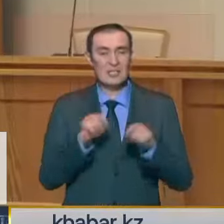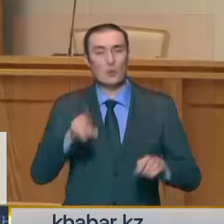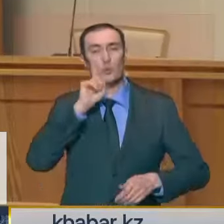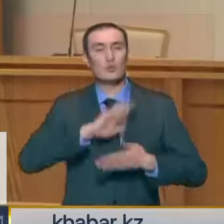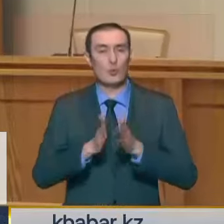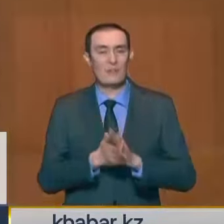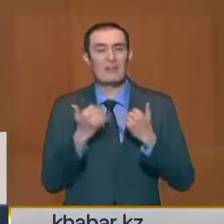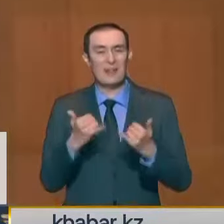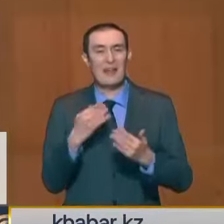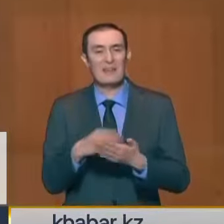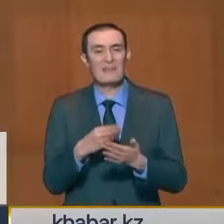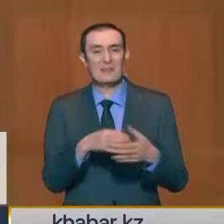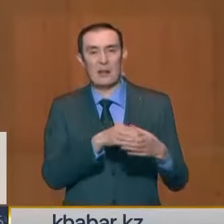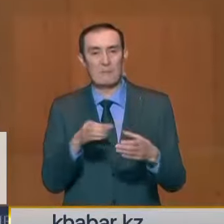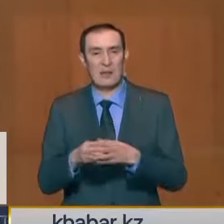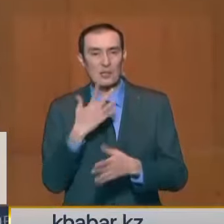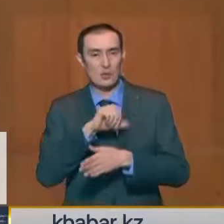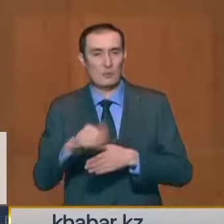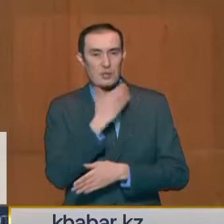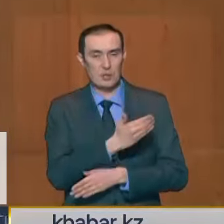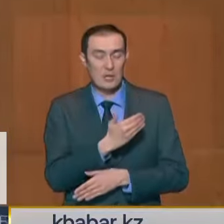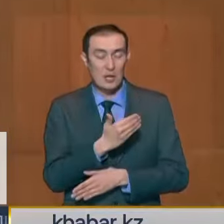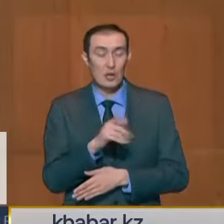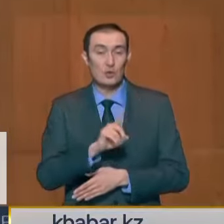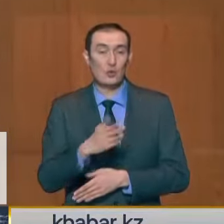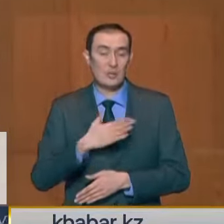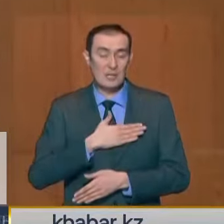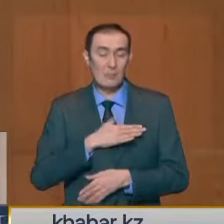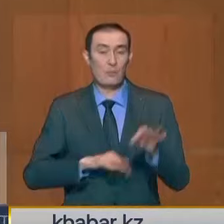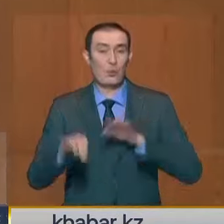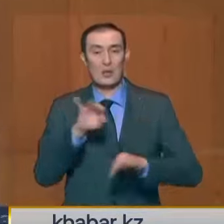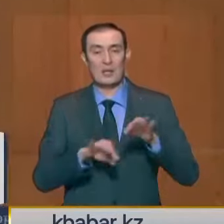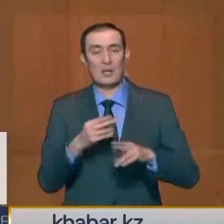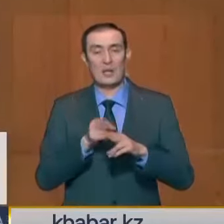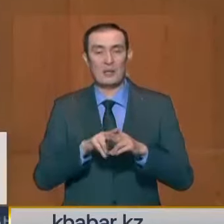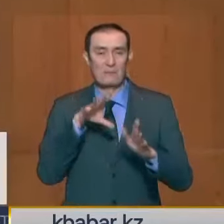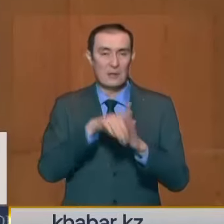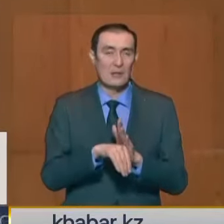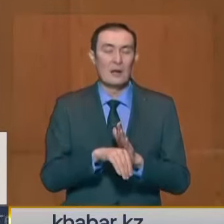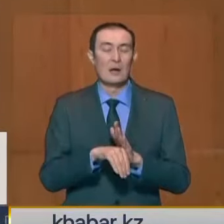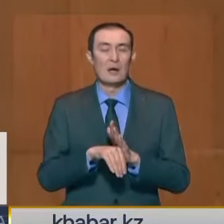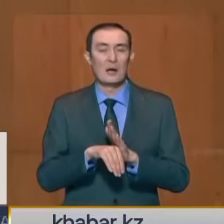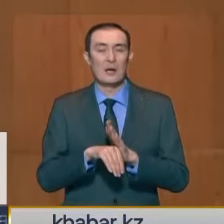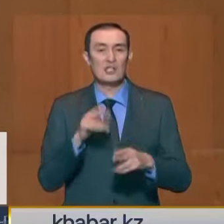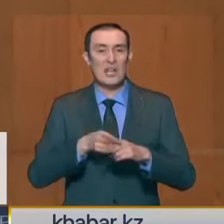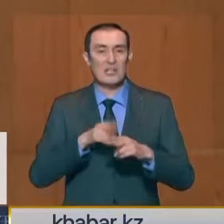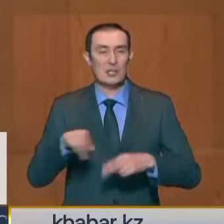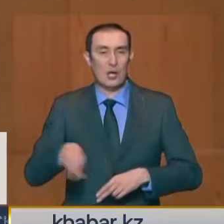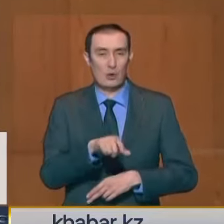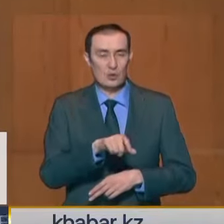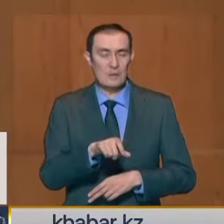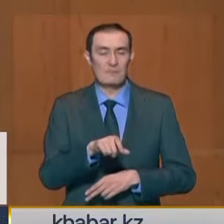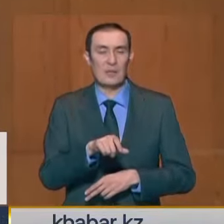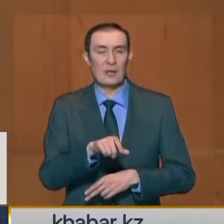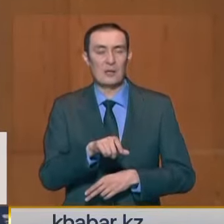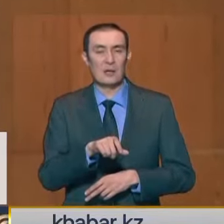условия для инвесторов что касается наших проектов это и проект железнодорожной